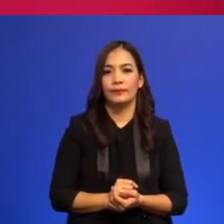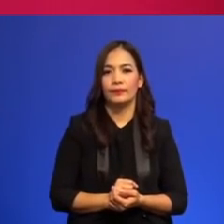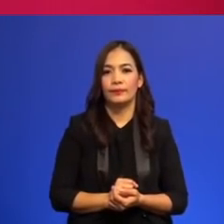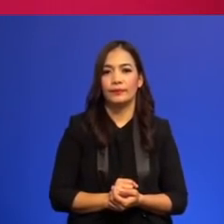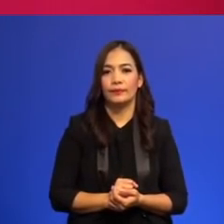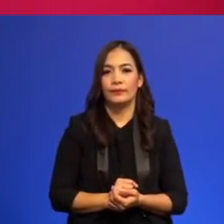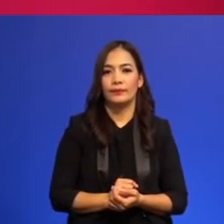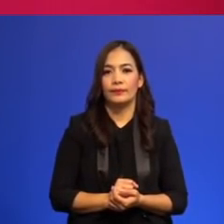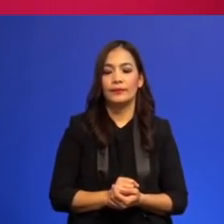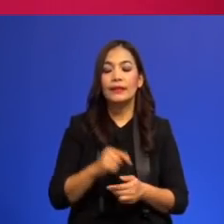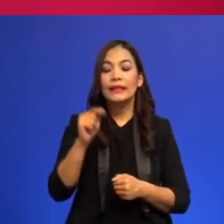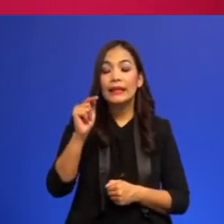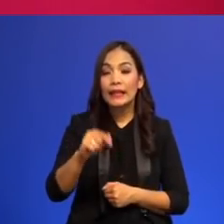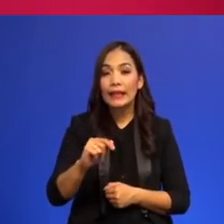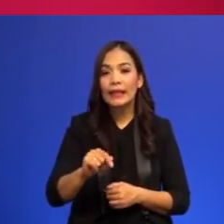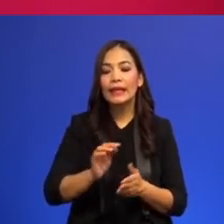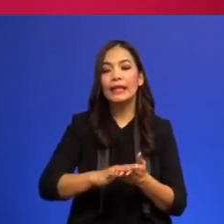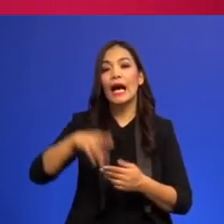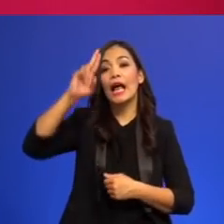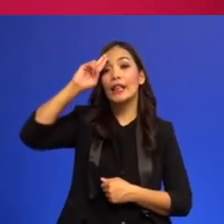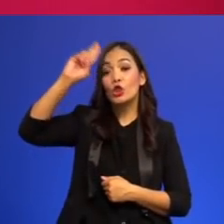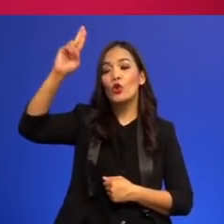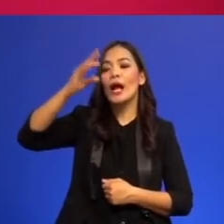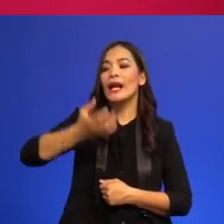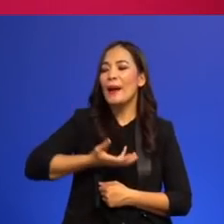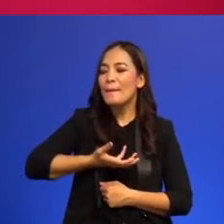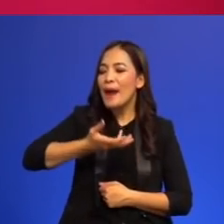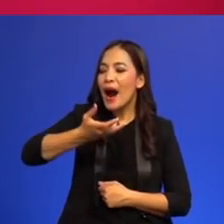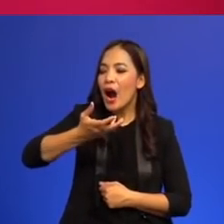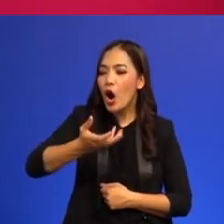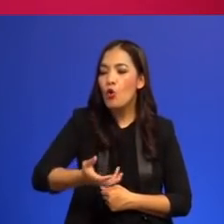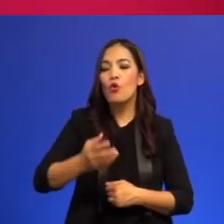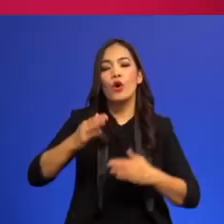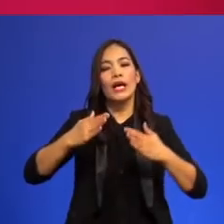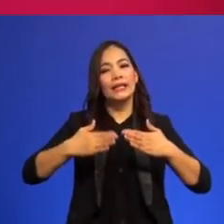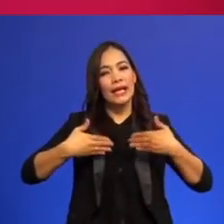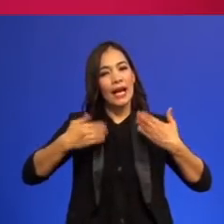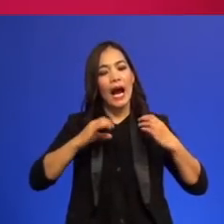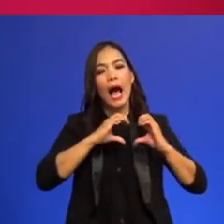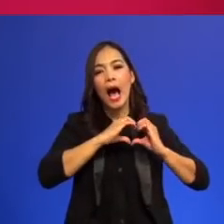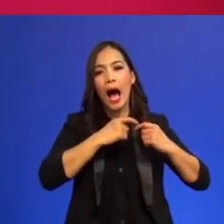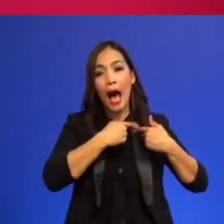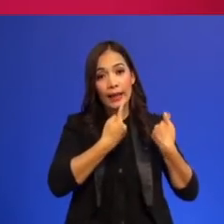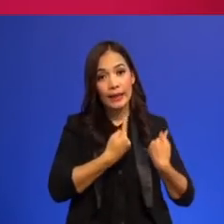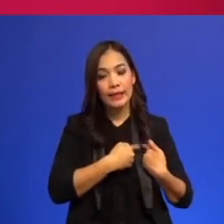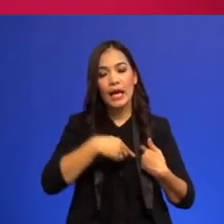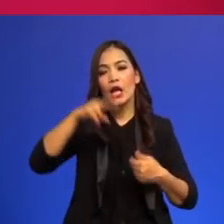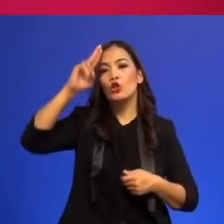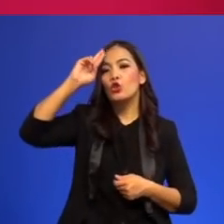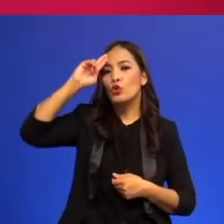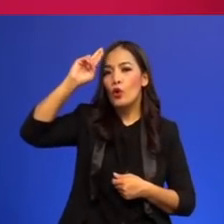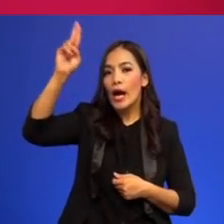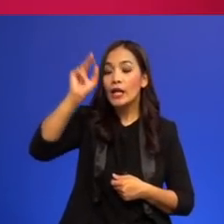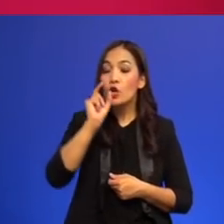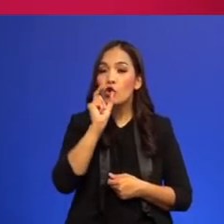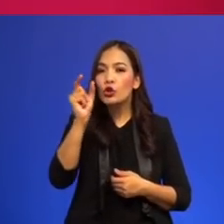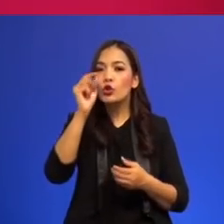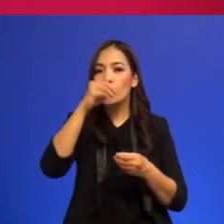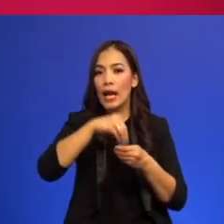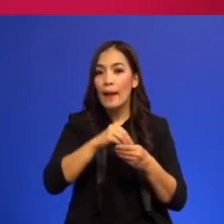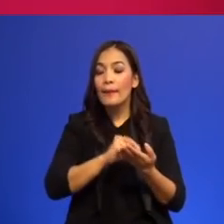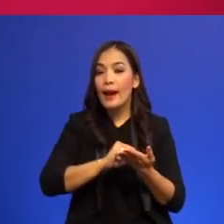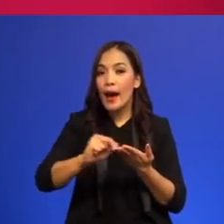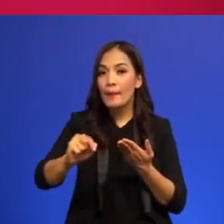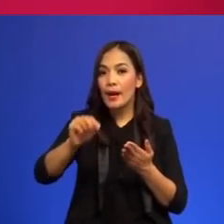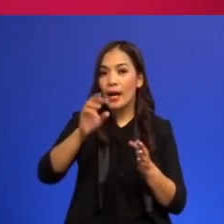Ini berkenan di hadapan Tuhan dan menyukakan hati Tuhan. Demi nama Tuhan